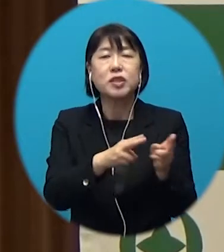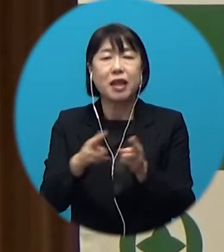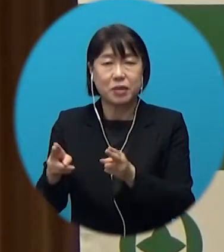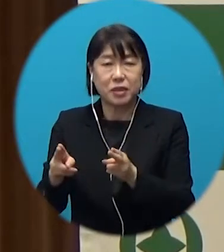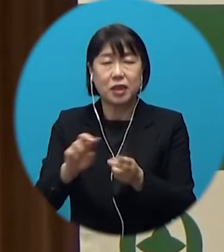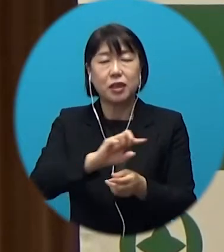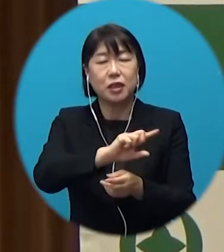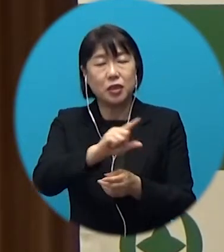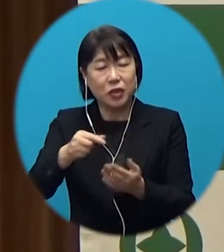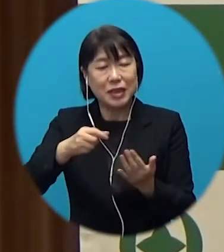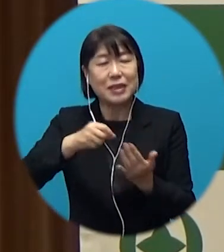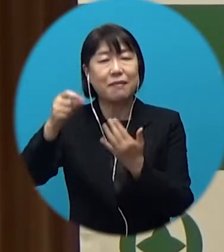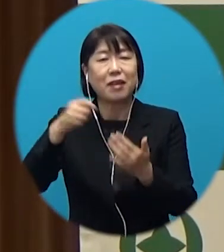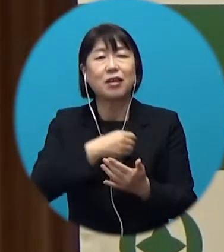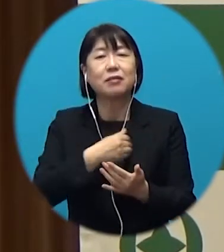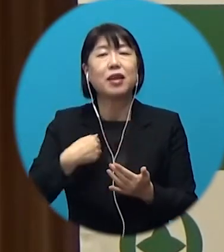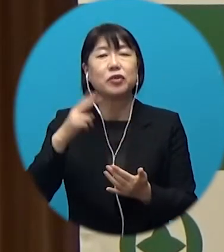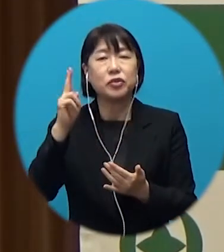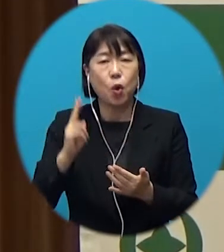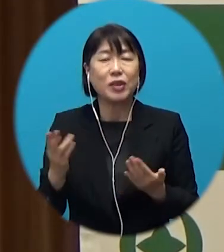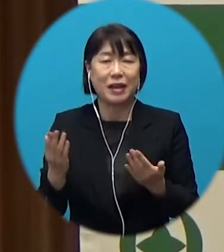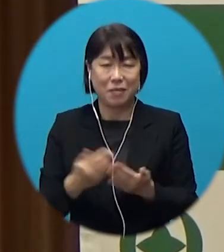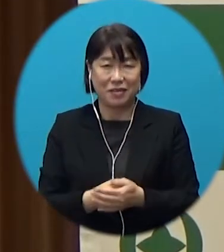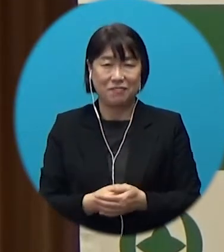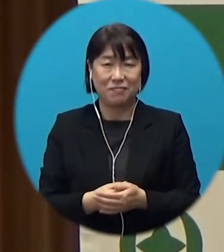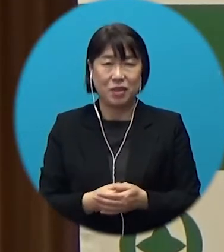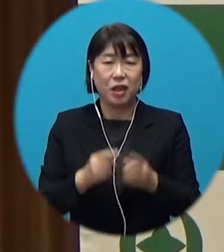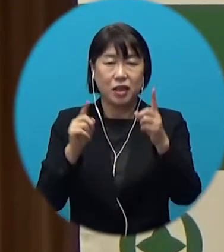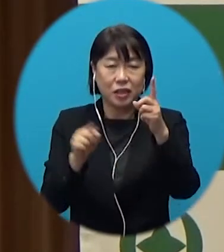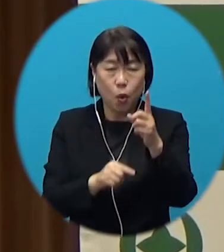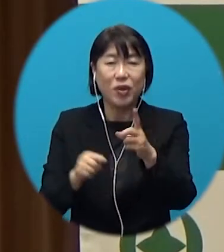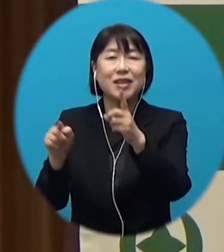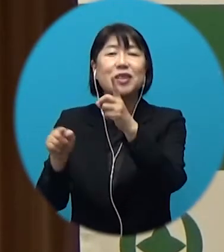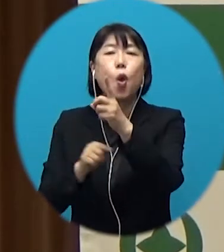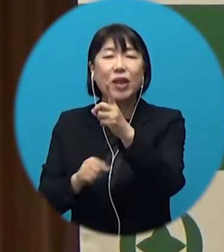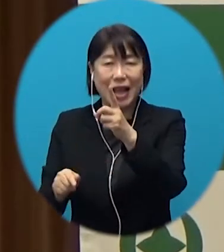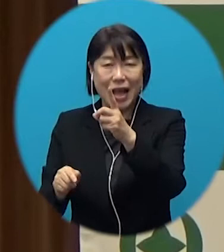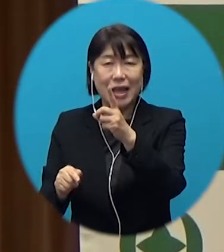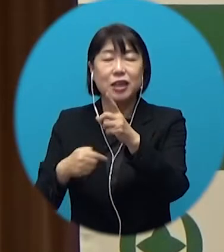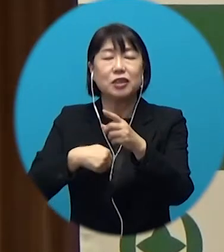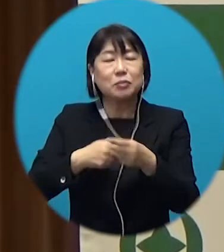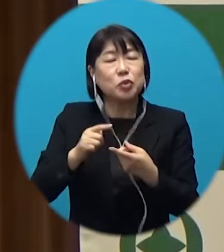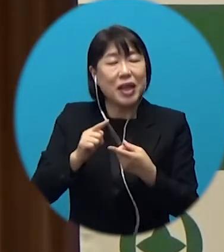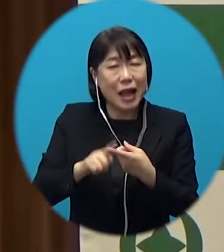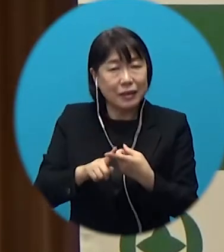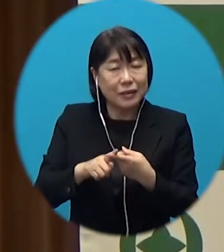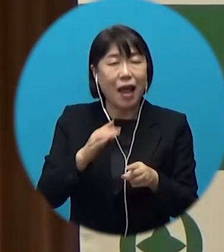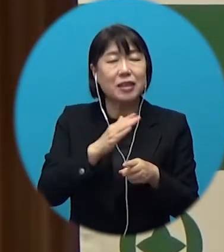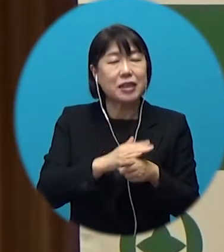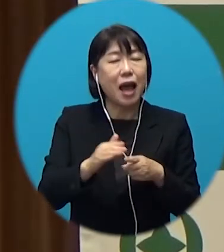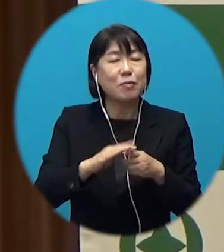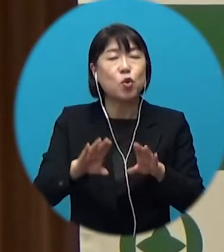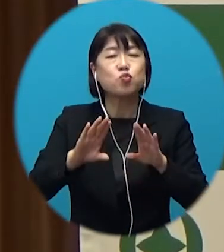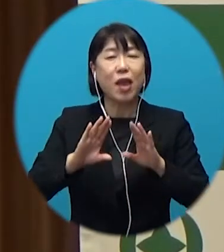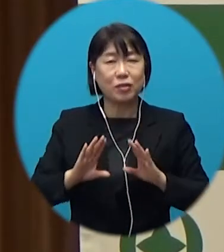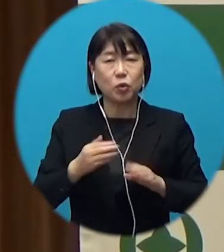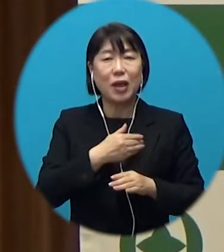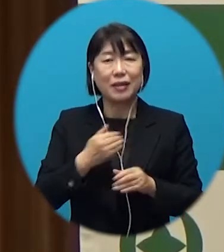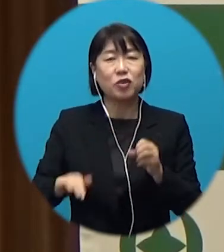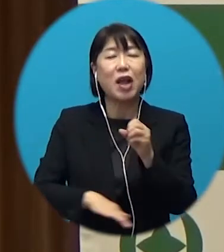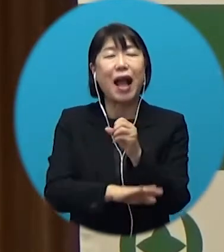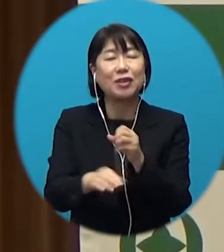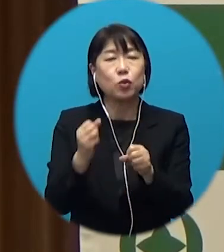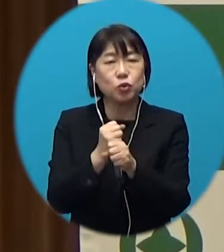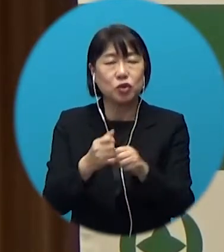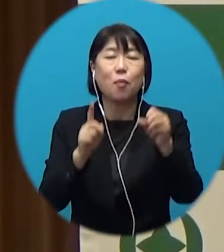択が生まれているようになっています。一人一人に自分に合ったです、ね、サービスを受けられる環境づくりを目指していき